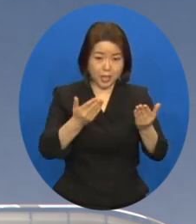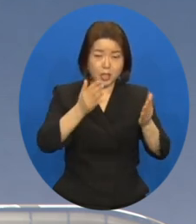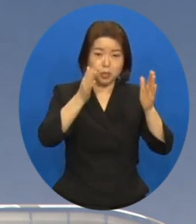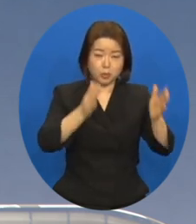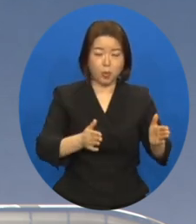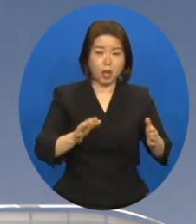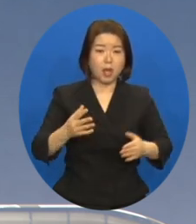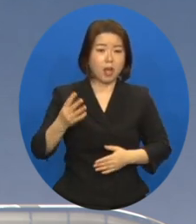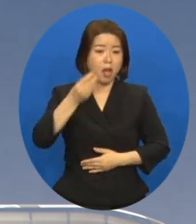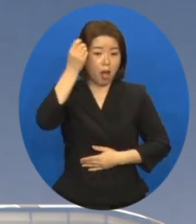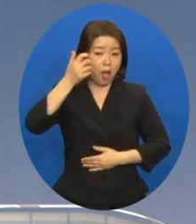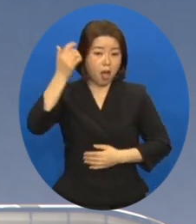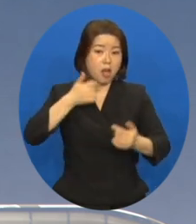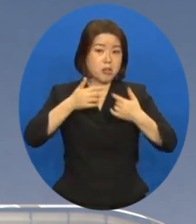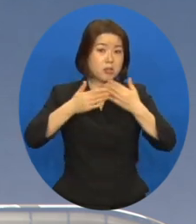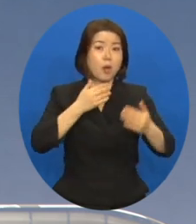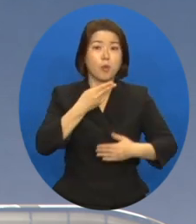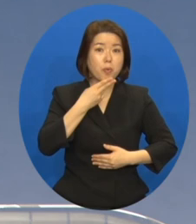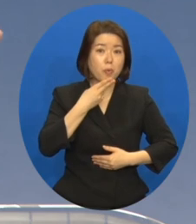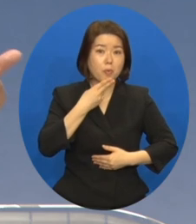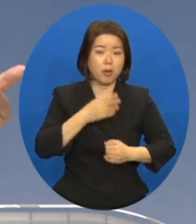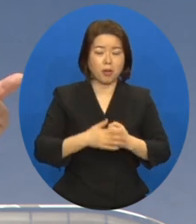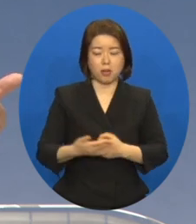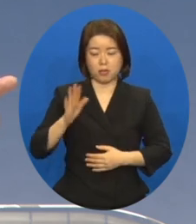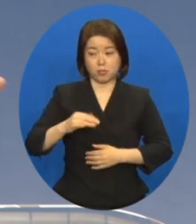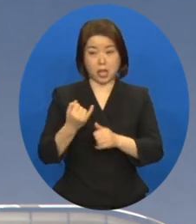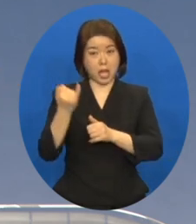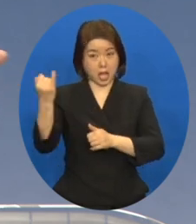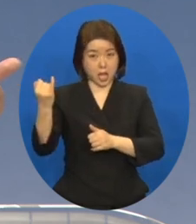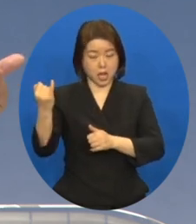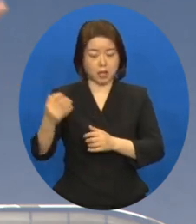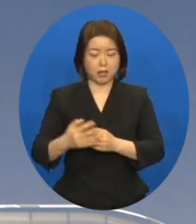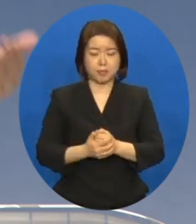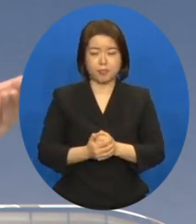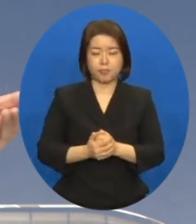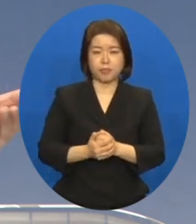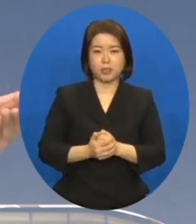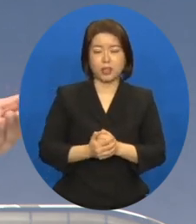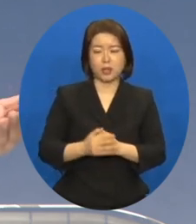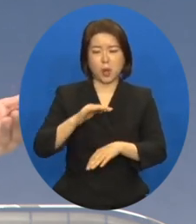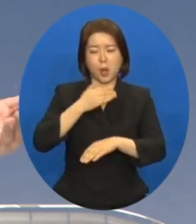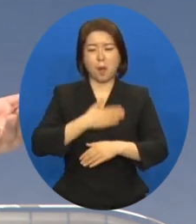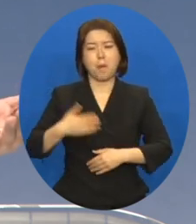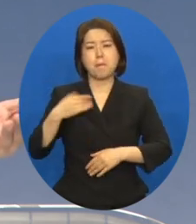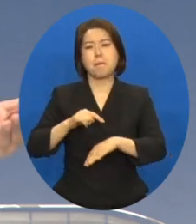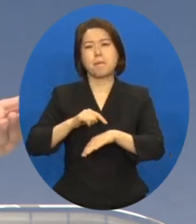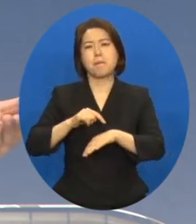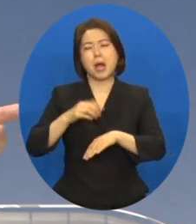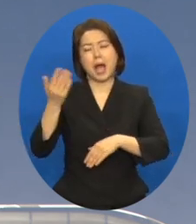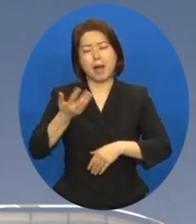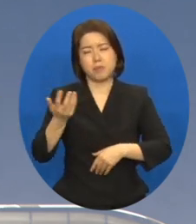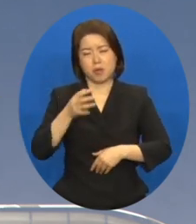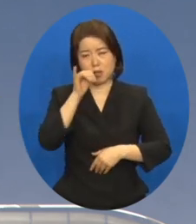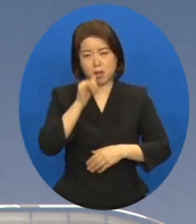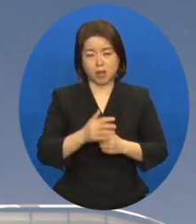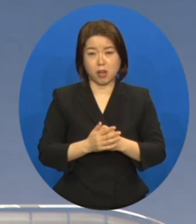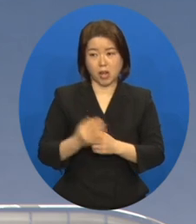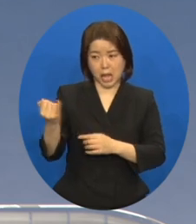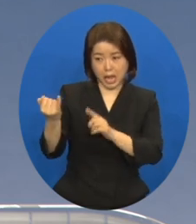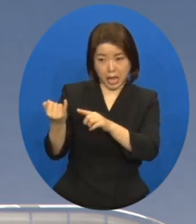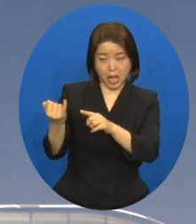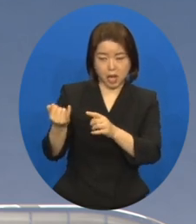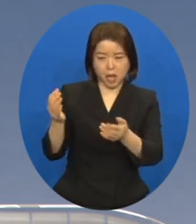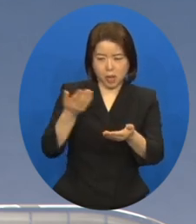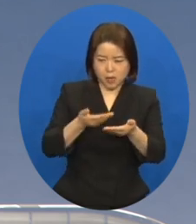해보지 못하셨어요. 근데 아내가 사모님이 몸이 아프세요. 아내를